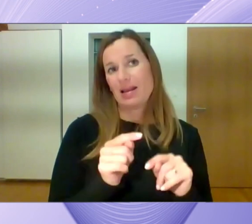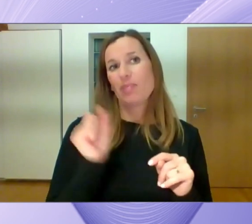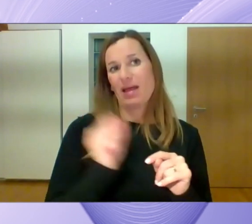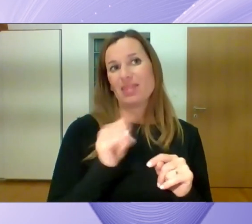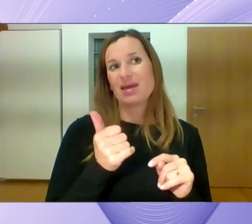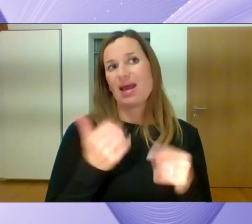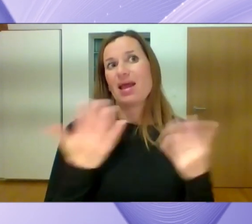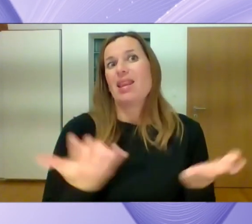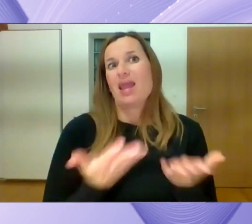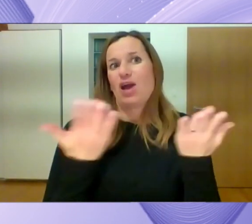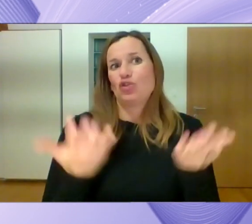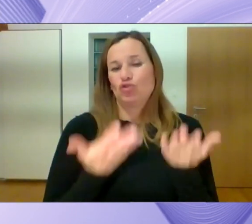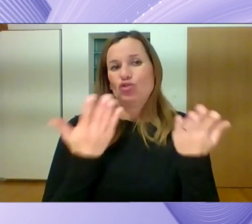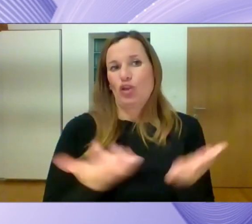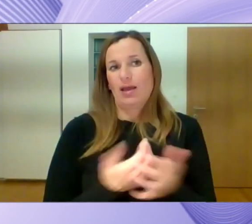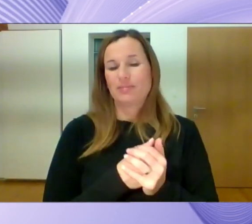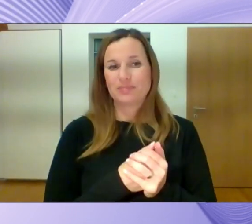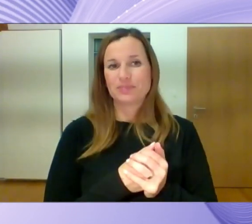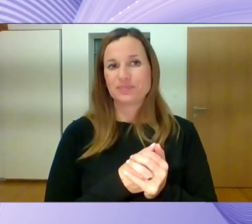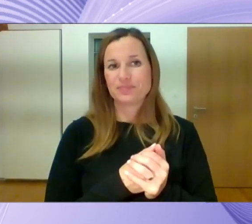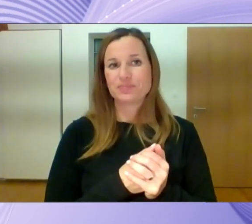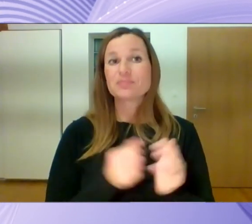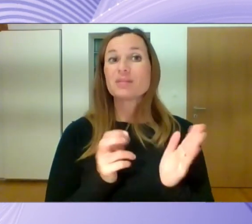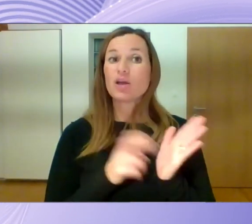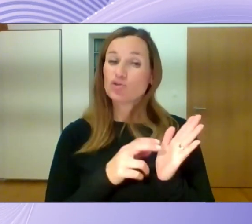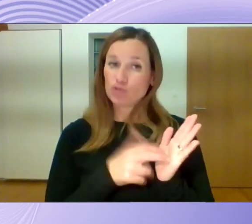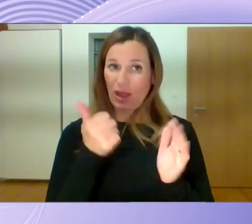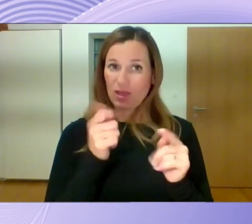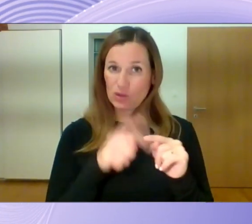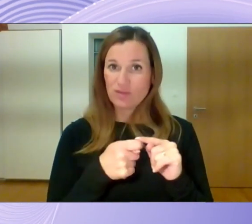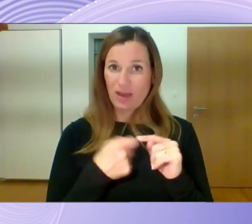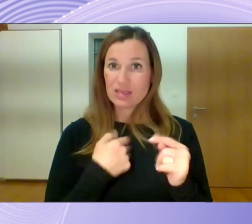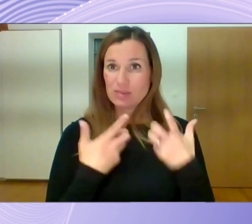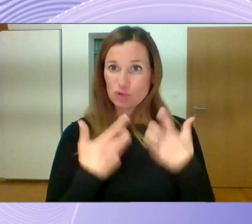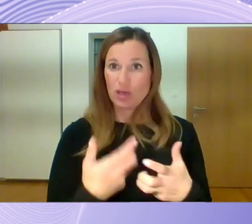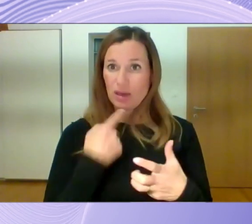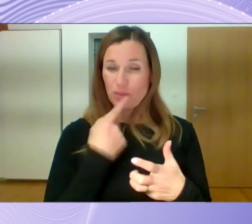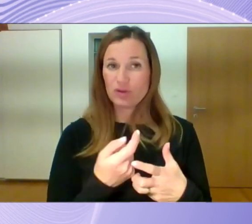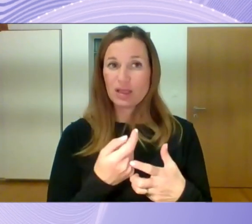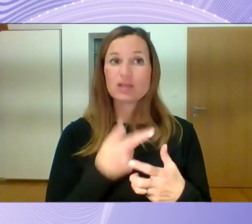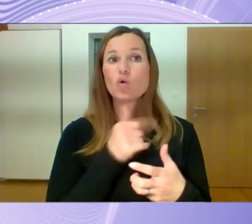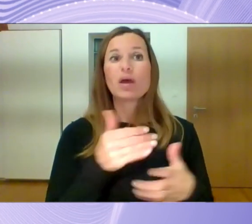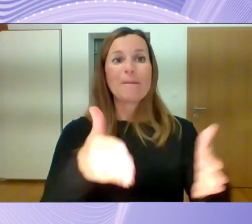In zdaj še ena stvar, ki sem jo hotela vam povedati, tle je postelja.